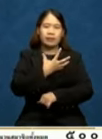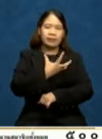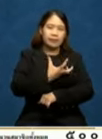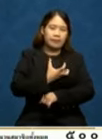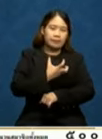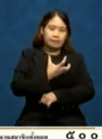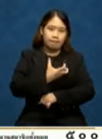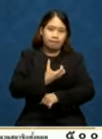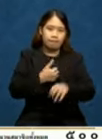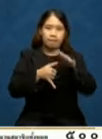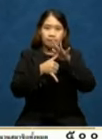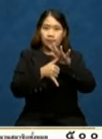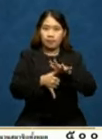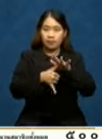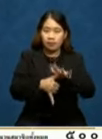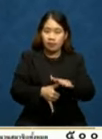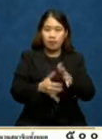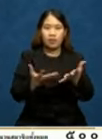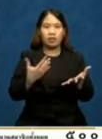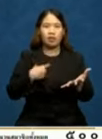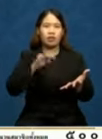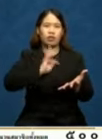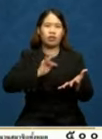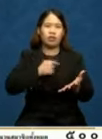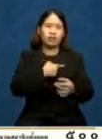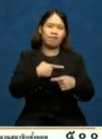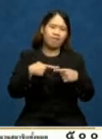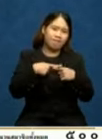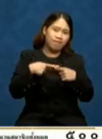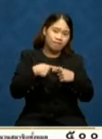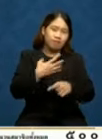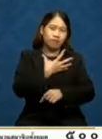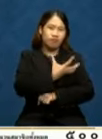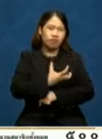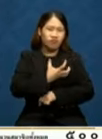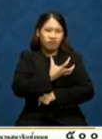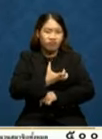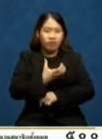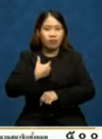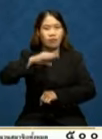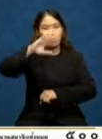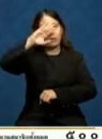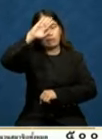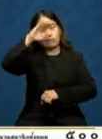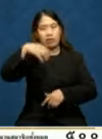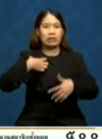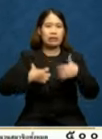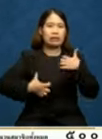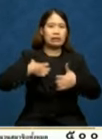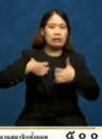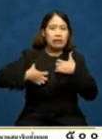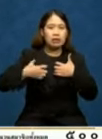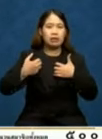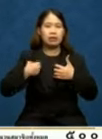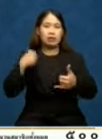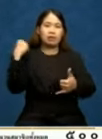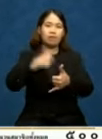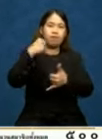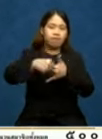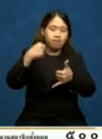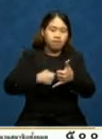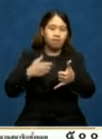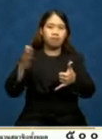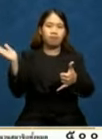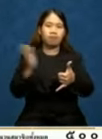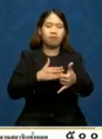ถูกดูแคลนด้อยค่าให้เกิดความเจ็บป่วยไม่สบายอึดอัดทุบตีใช้ไม้เรียว